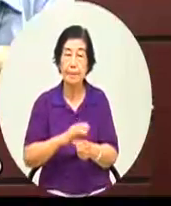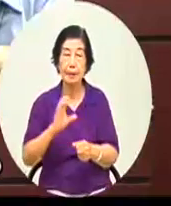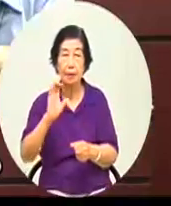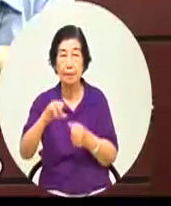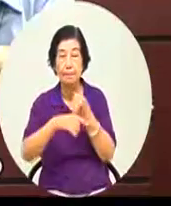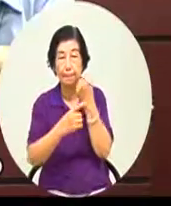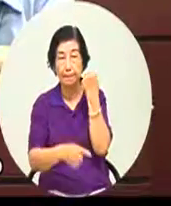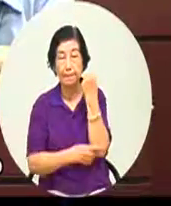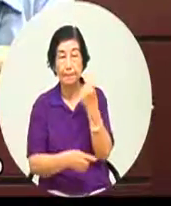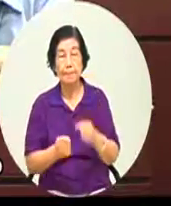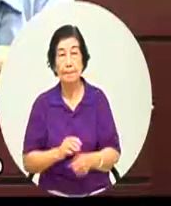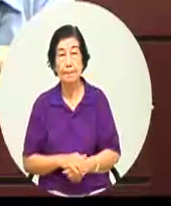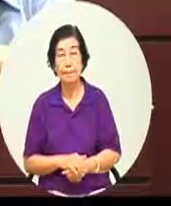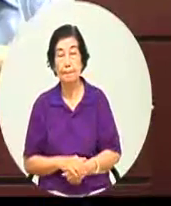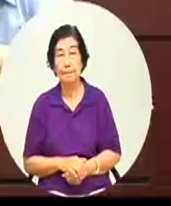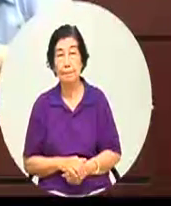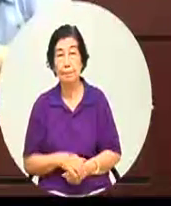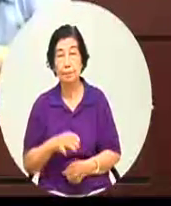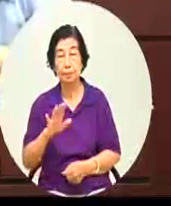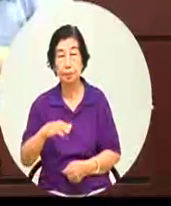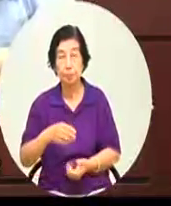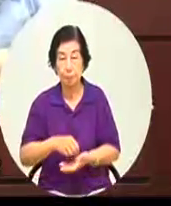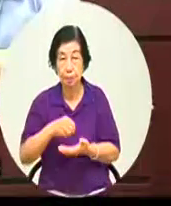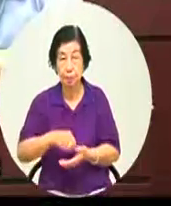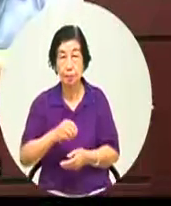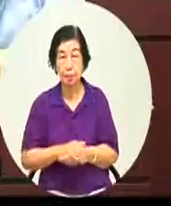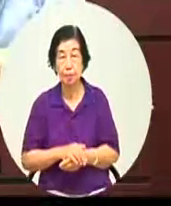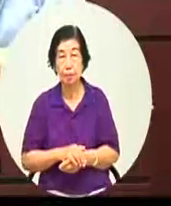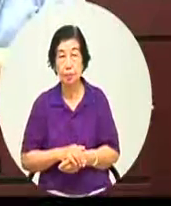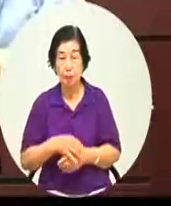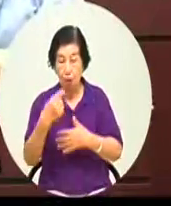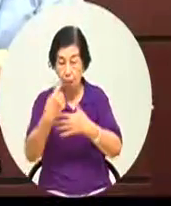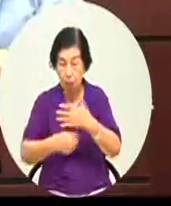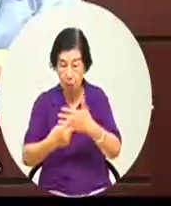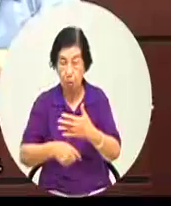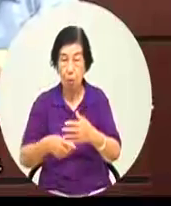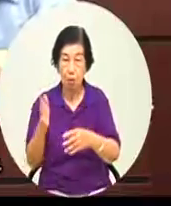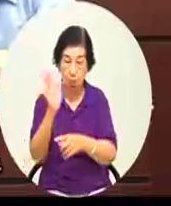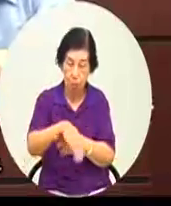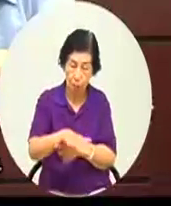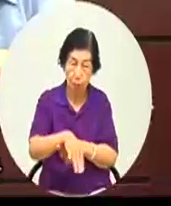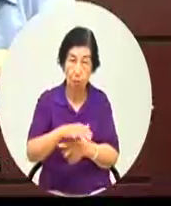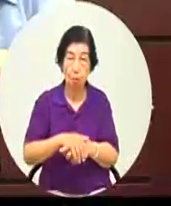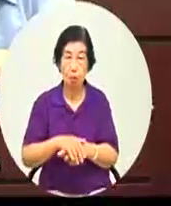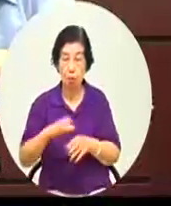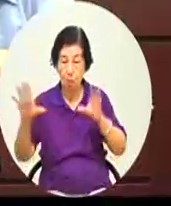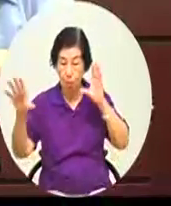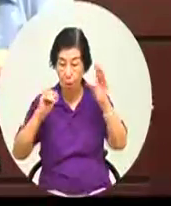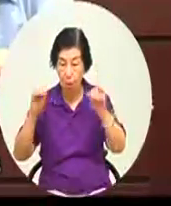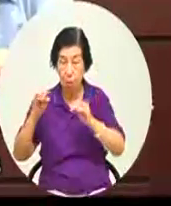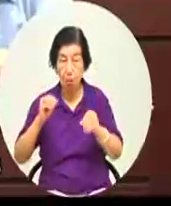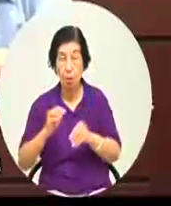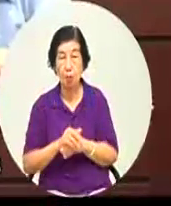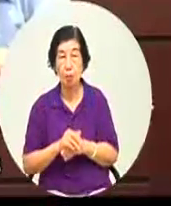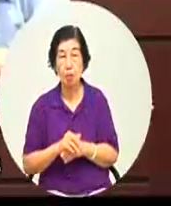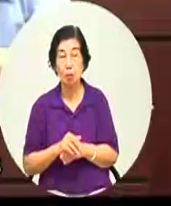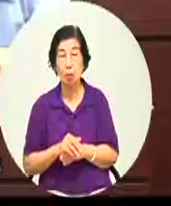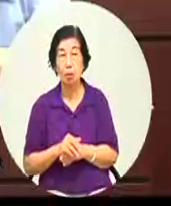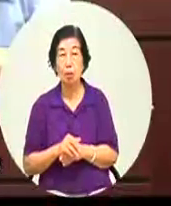就是，刚才提到的那个整个死伤人数哈，因为那些资料也 base 的一些母体哈，